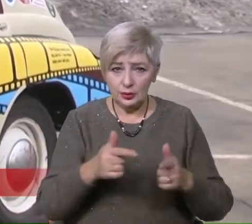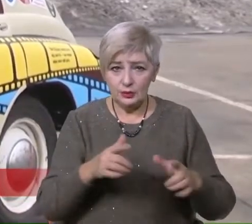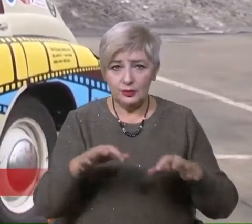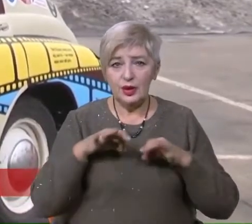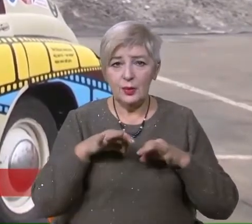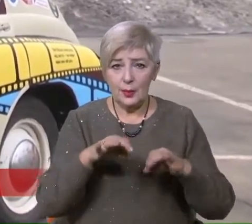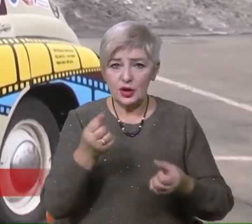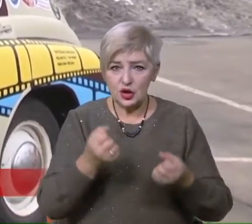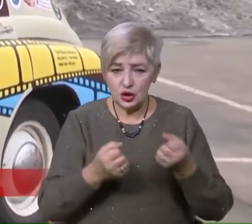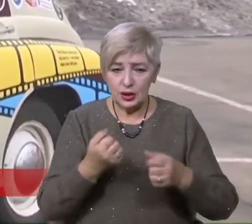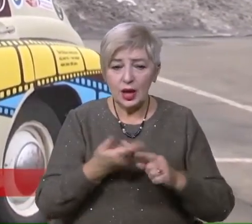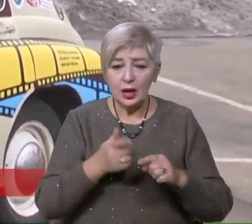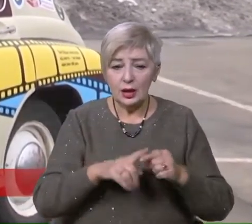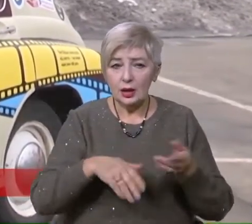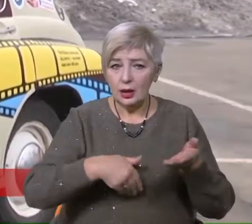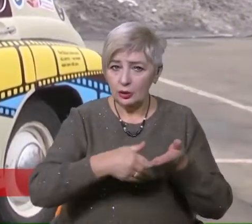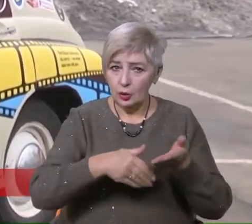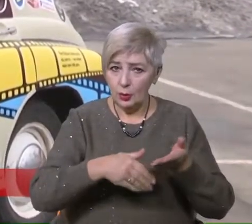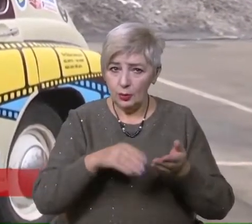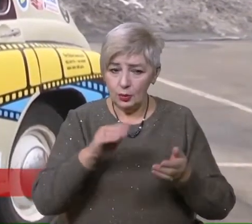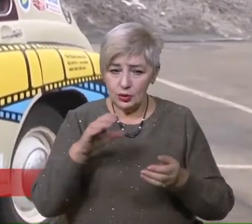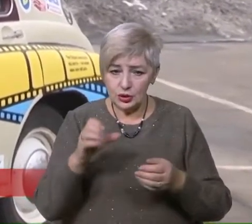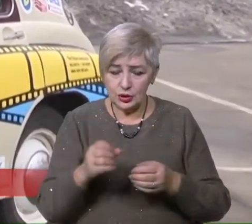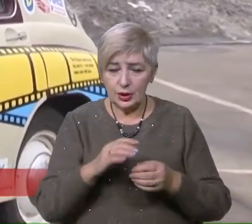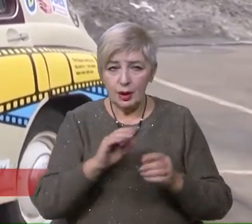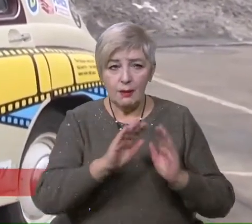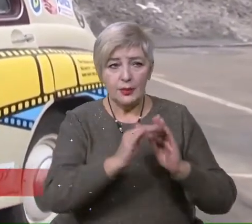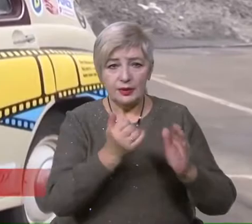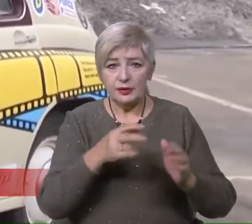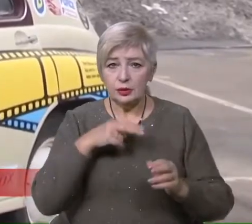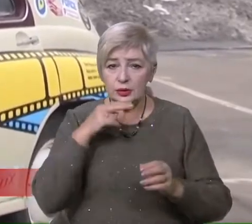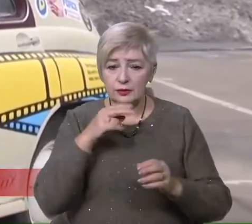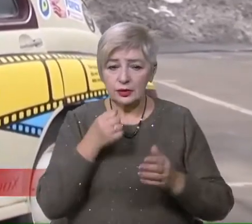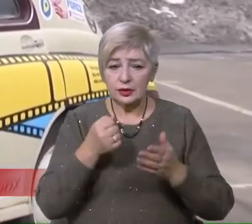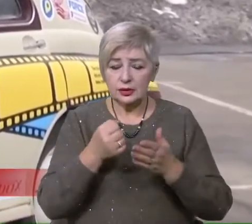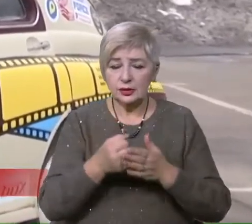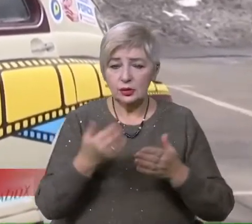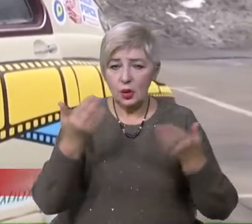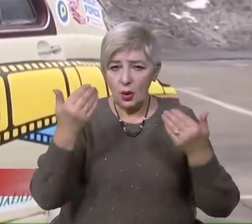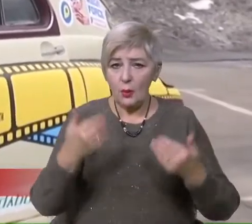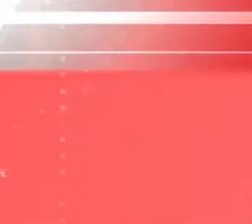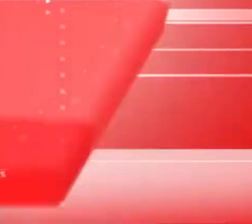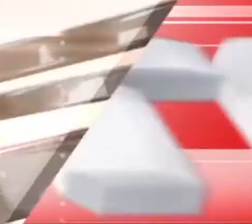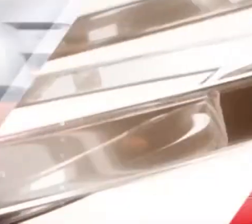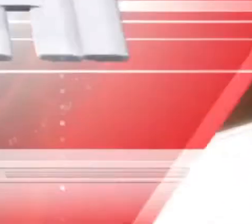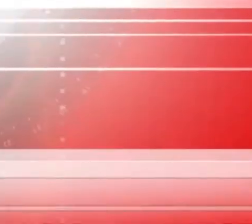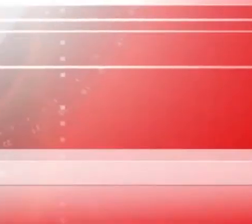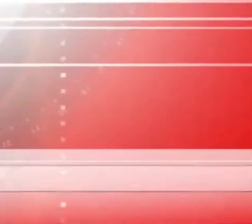машині, яка допоможе привернути увагу до постаті Андрія Кузьменка.